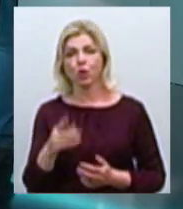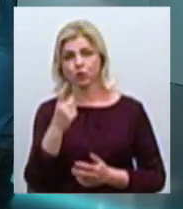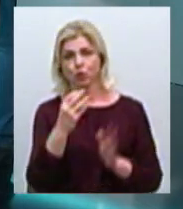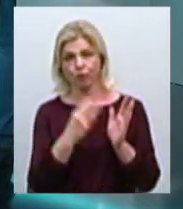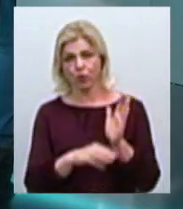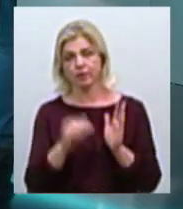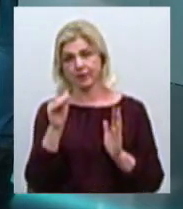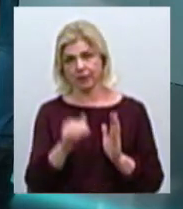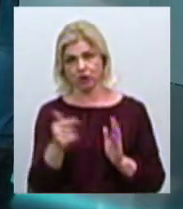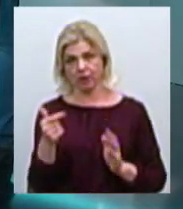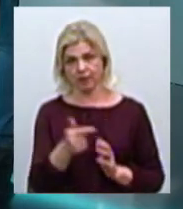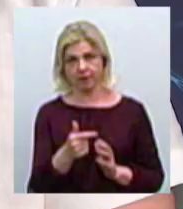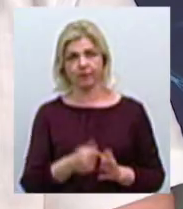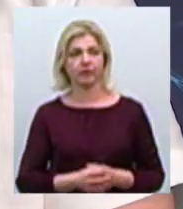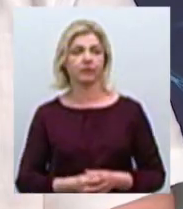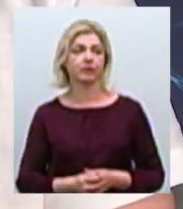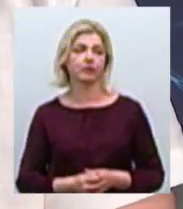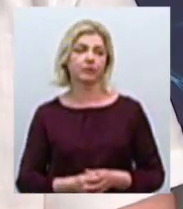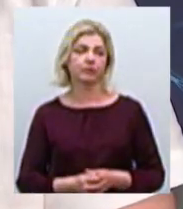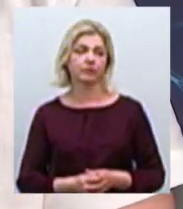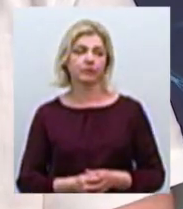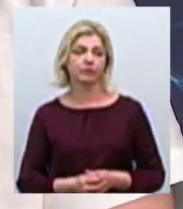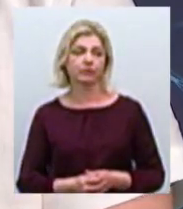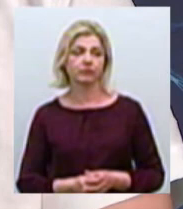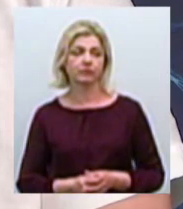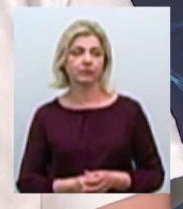гривень. 3 мільйони 180 тисяч